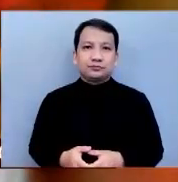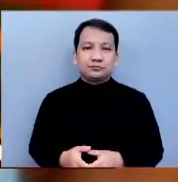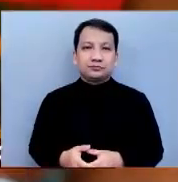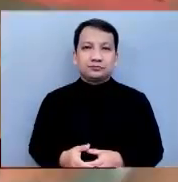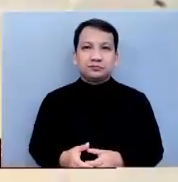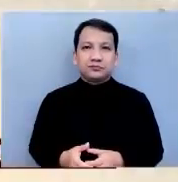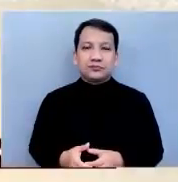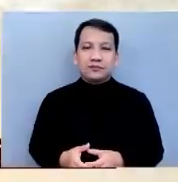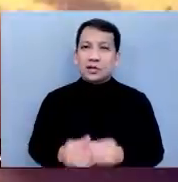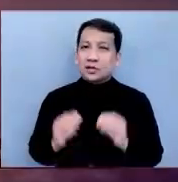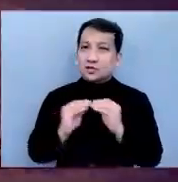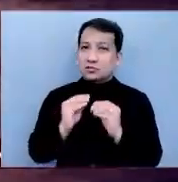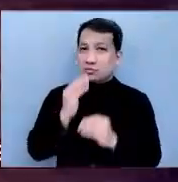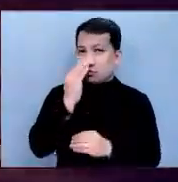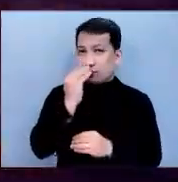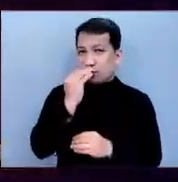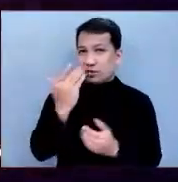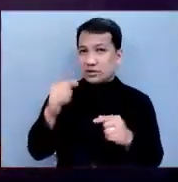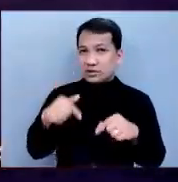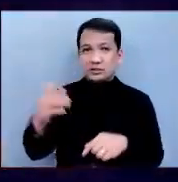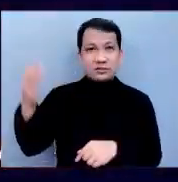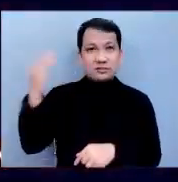It's more fun in the Philippines noon.